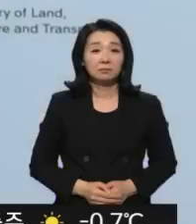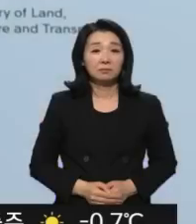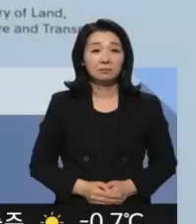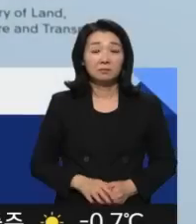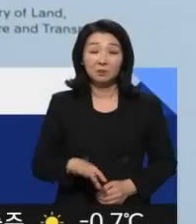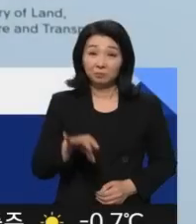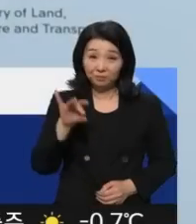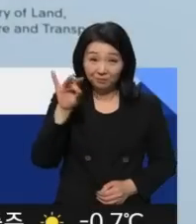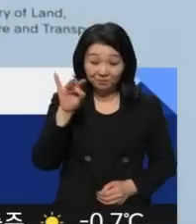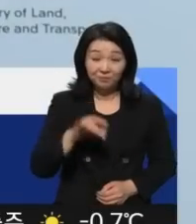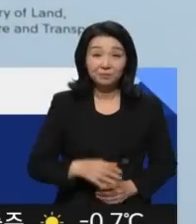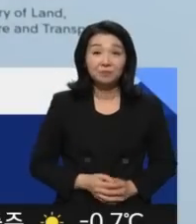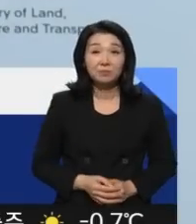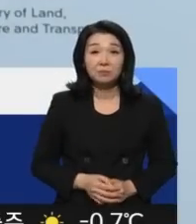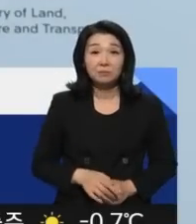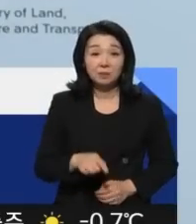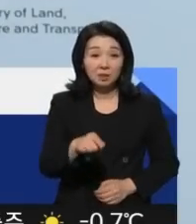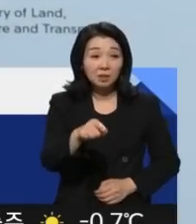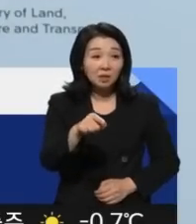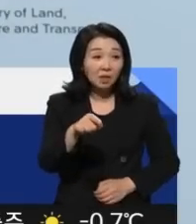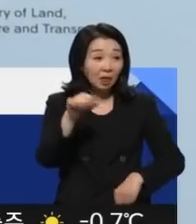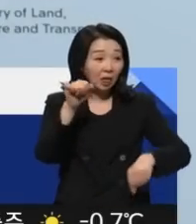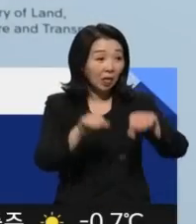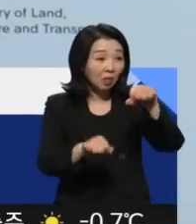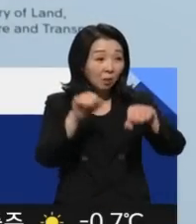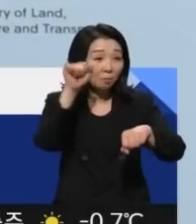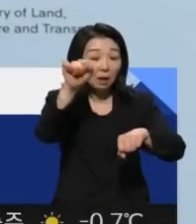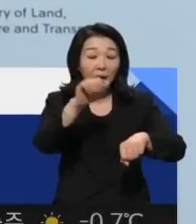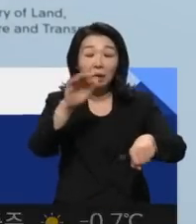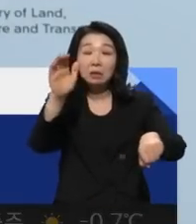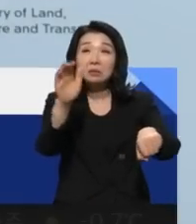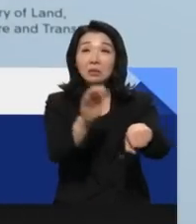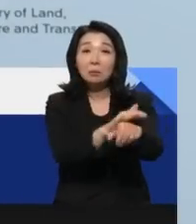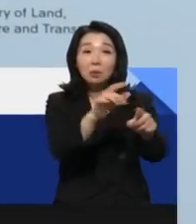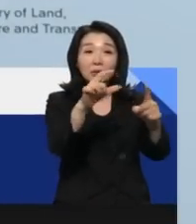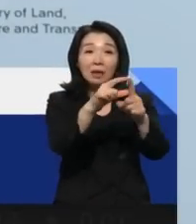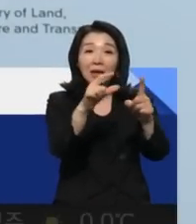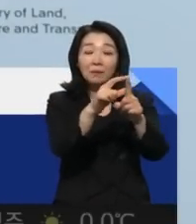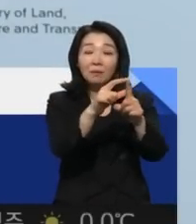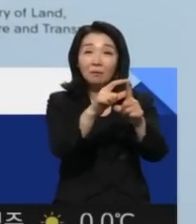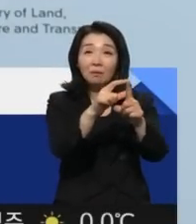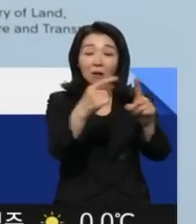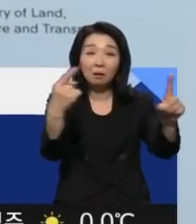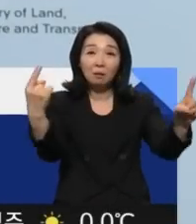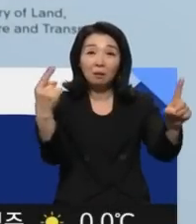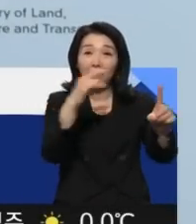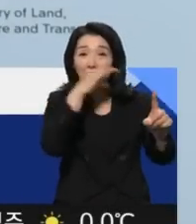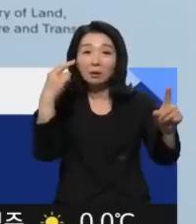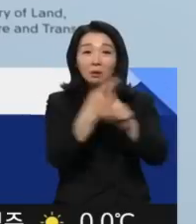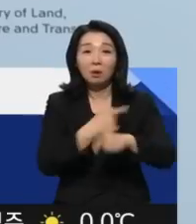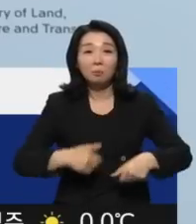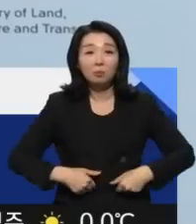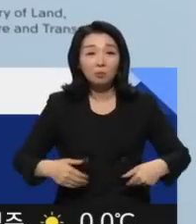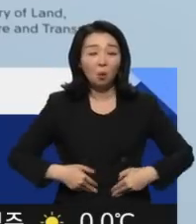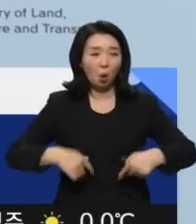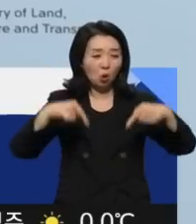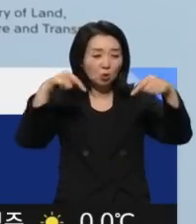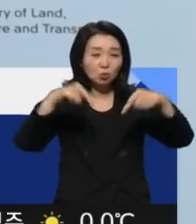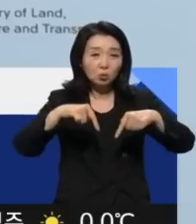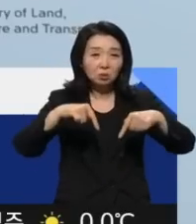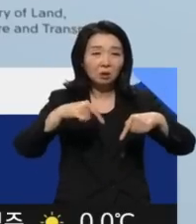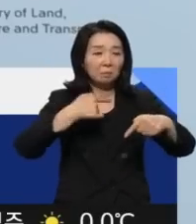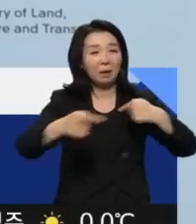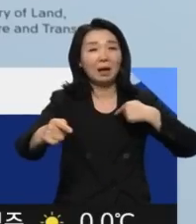우선 그 잘못된 그 용어를 바로 잡아야 되겠는데요. 예. 교섭도 없었고